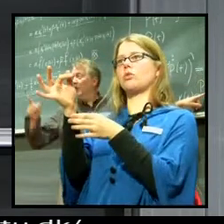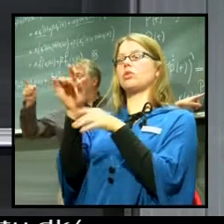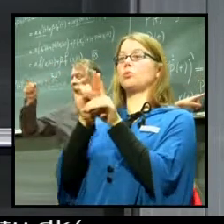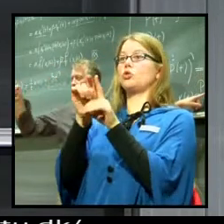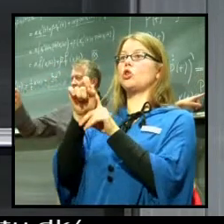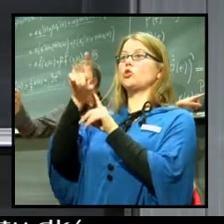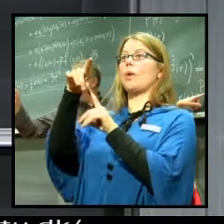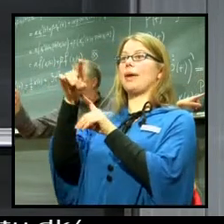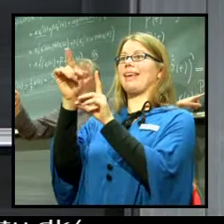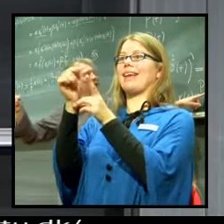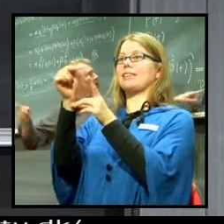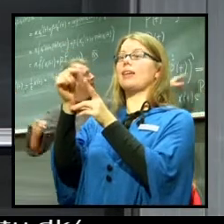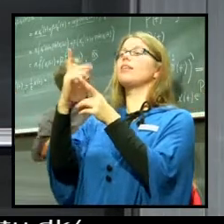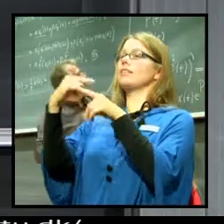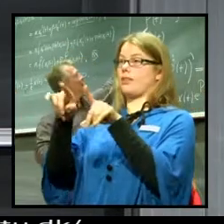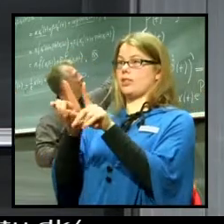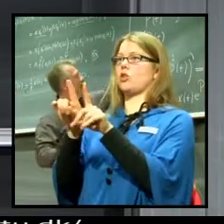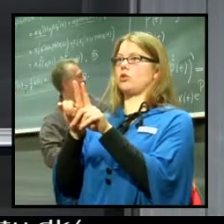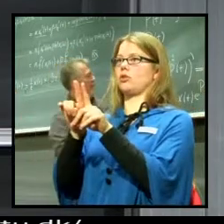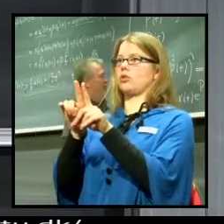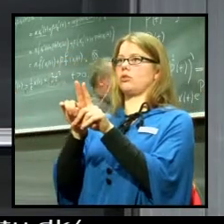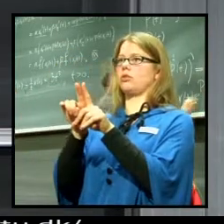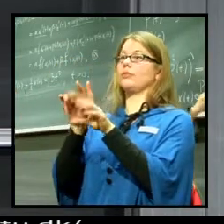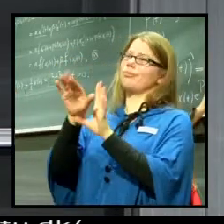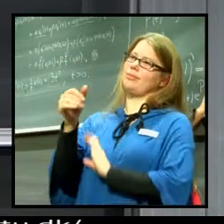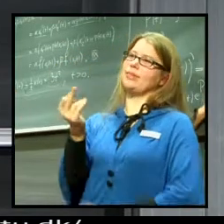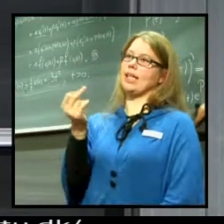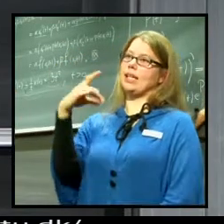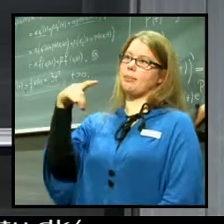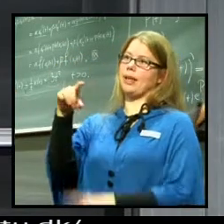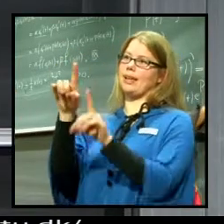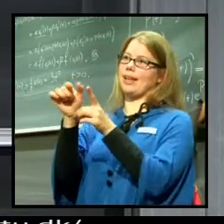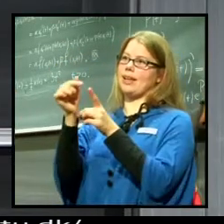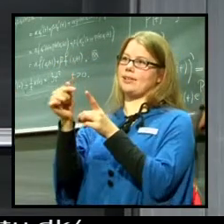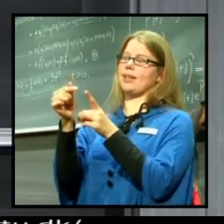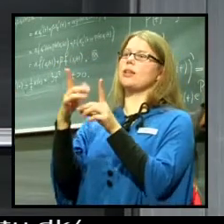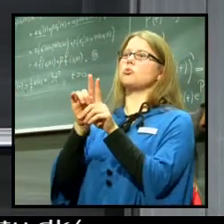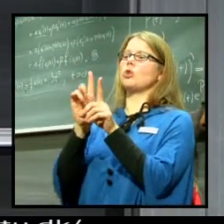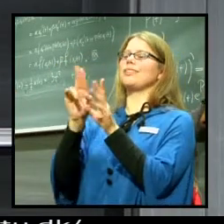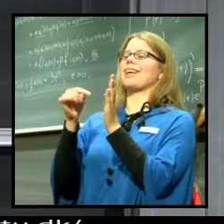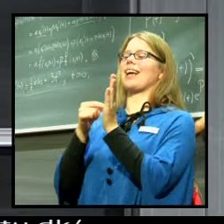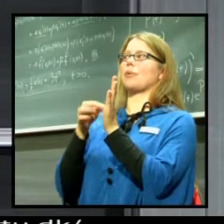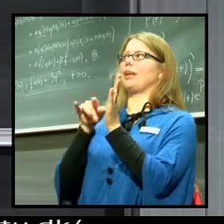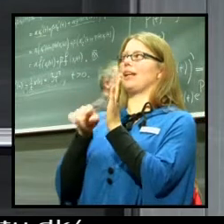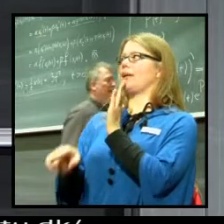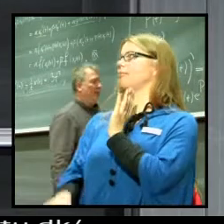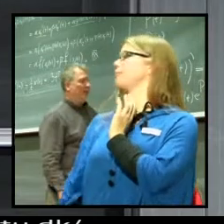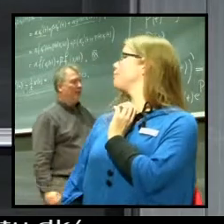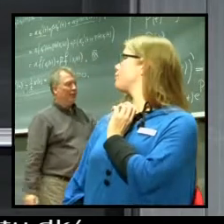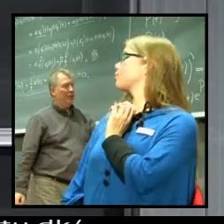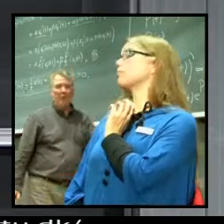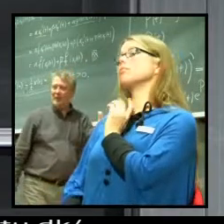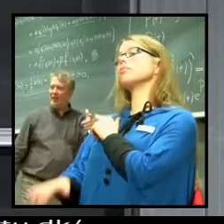også. Det er lille p af t. Så den skal der ganges med hernede. Det